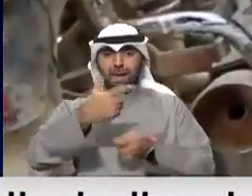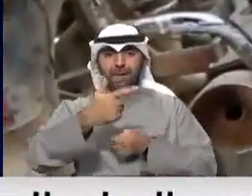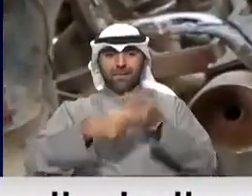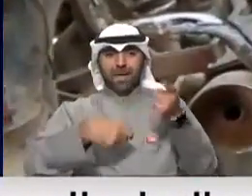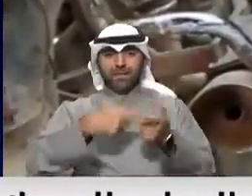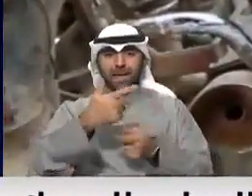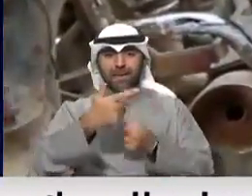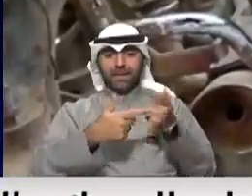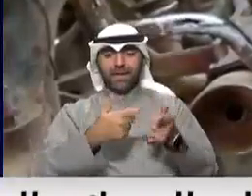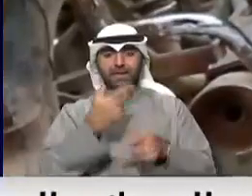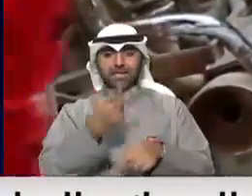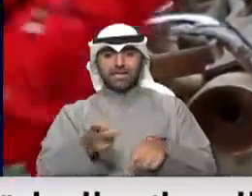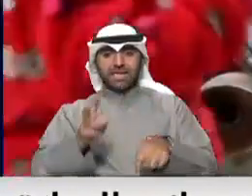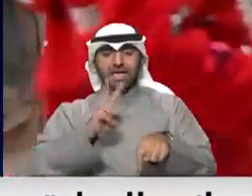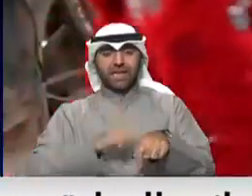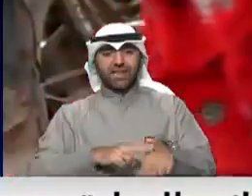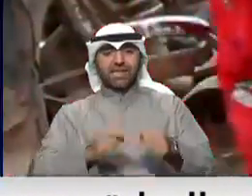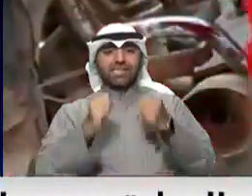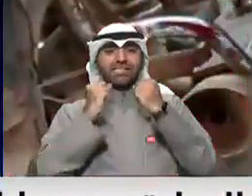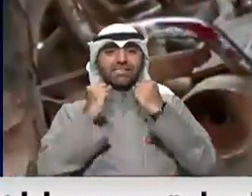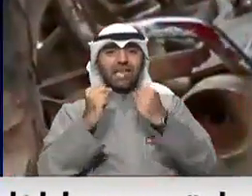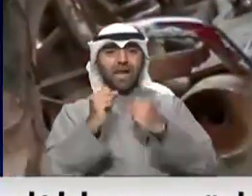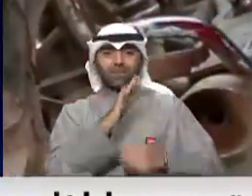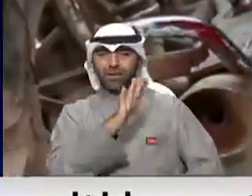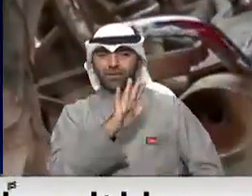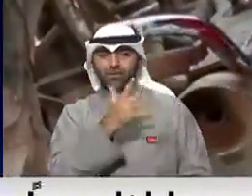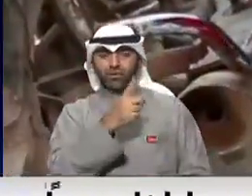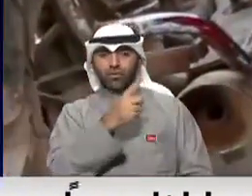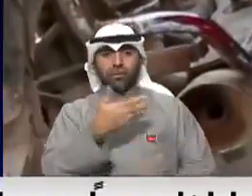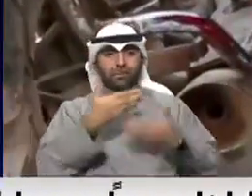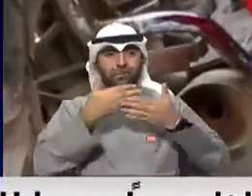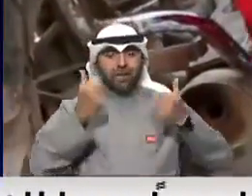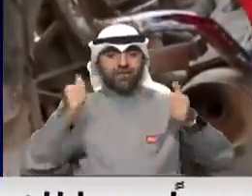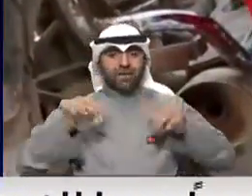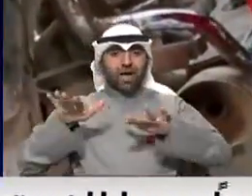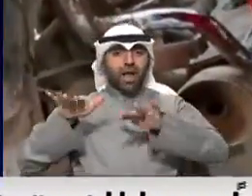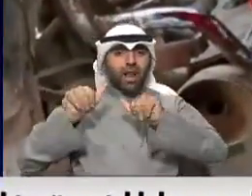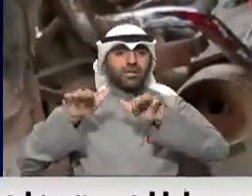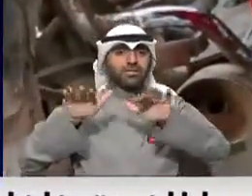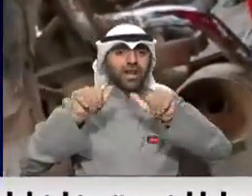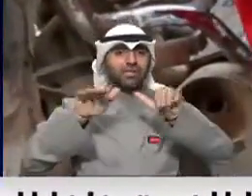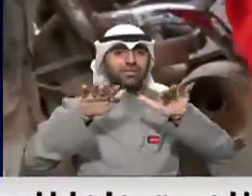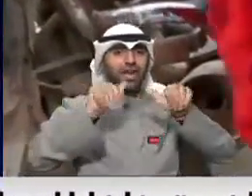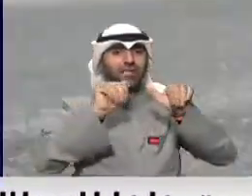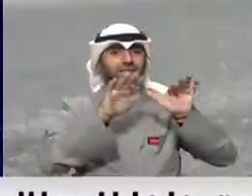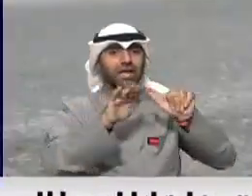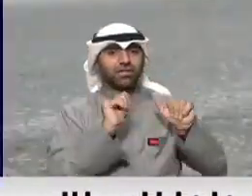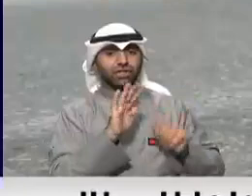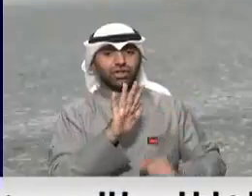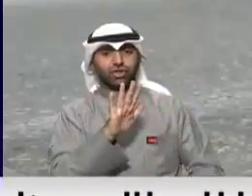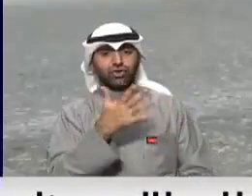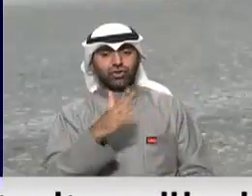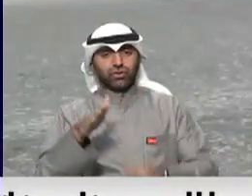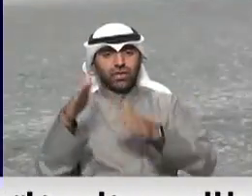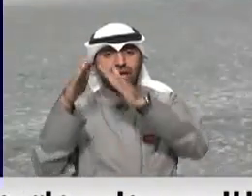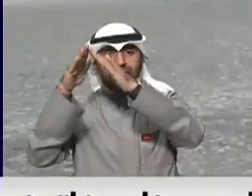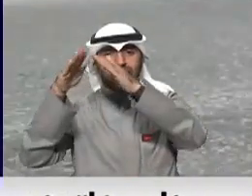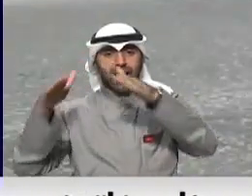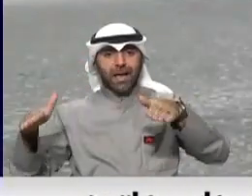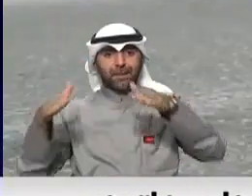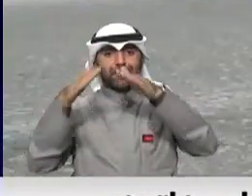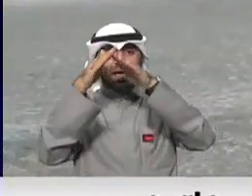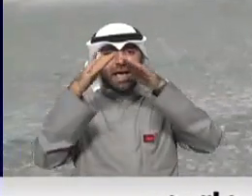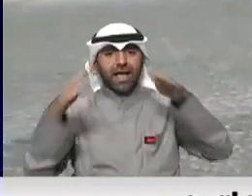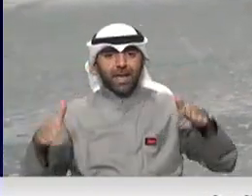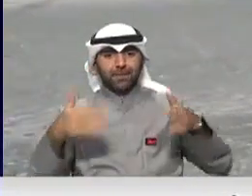يعني صار في أزمة في المصانع في تركيا لأن الضغط شديد عليهم والحاجة أكبر من الإنتاج اللي يتم. فقاموا